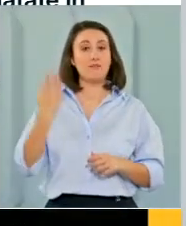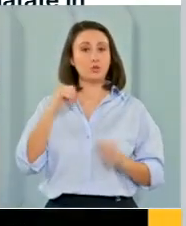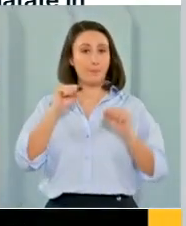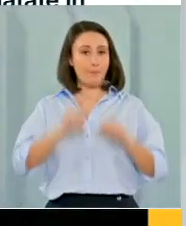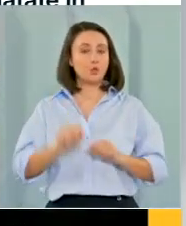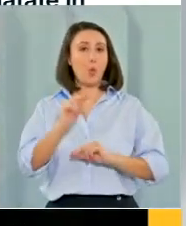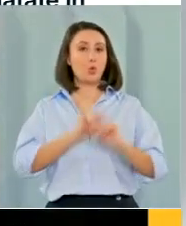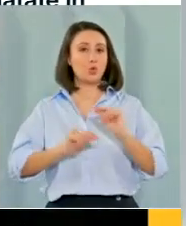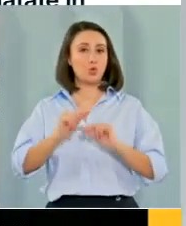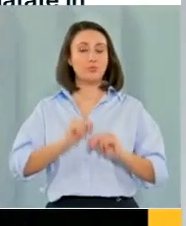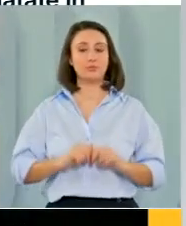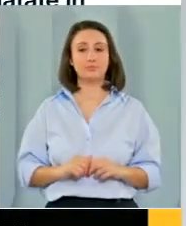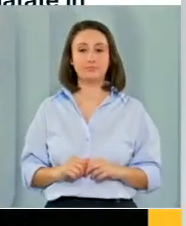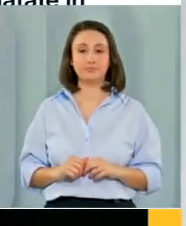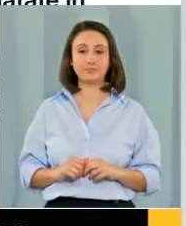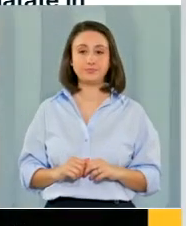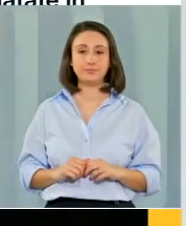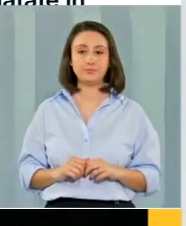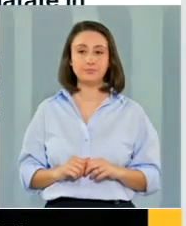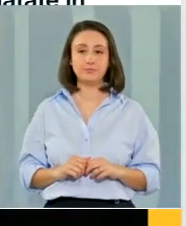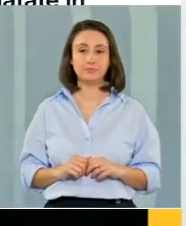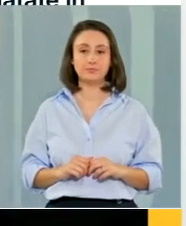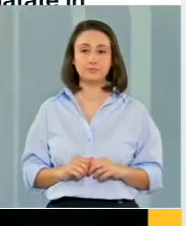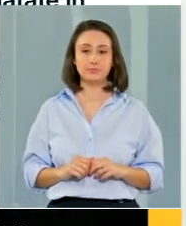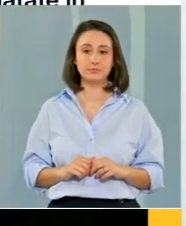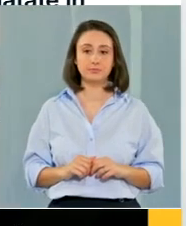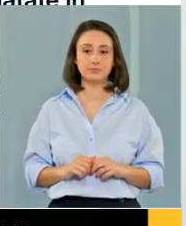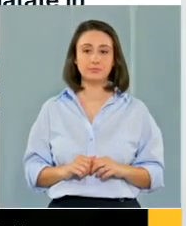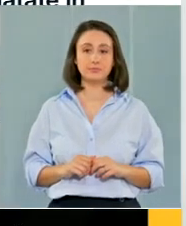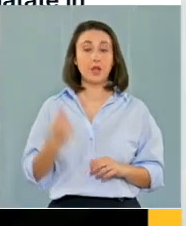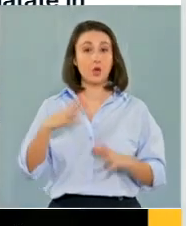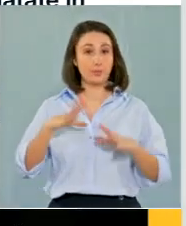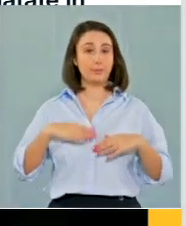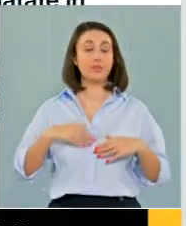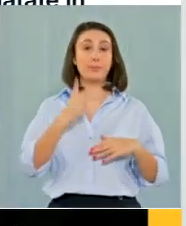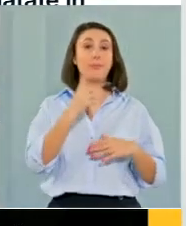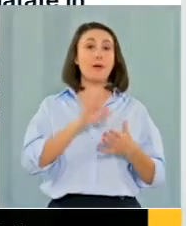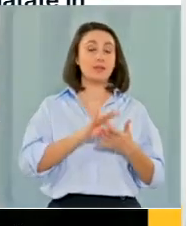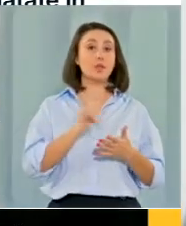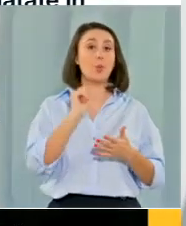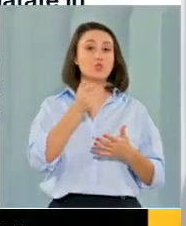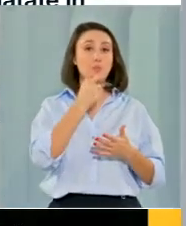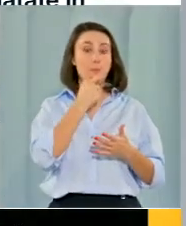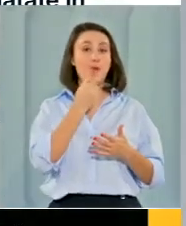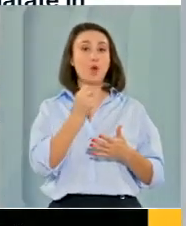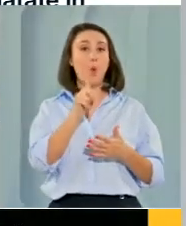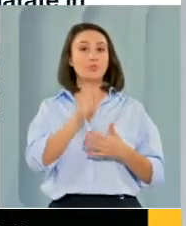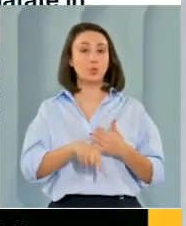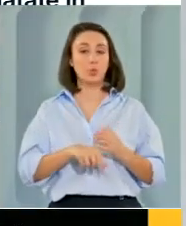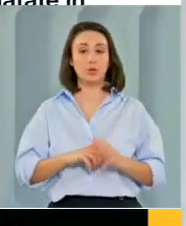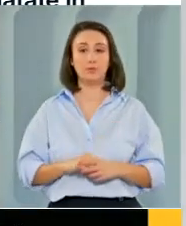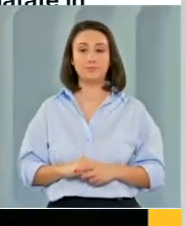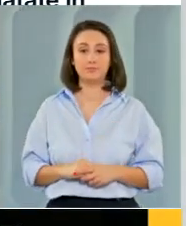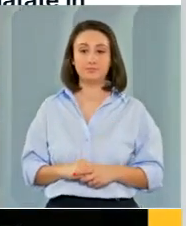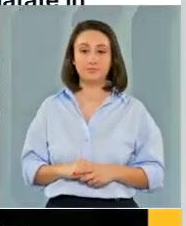ai clubului colectiv, George Anastasescu, Costin Mincu și Paul Gancea, au primit în primă instanță pedepse de câte 11 ani și